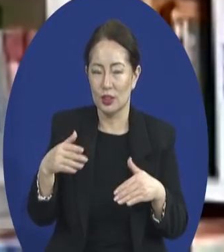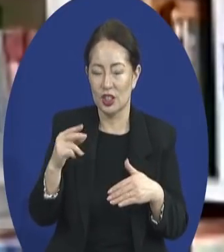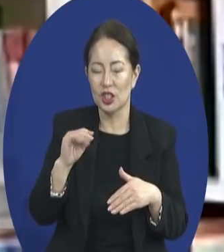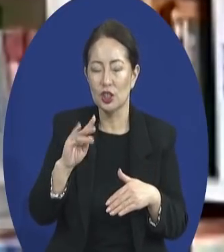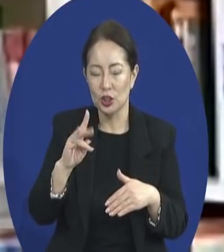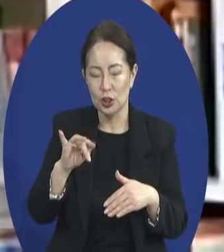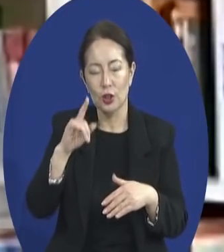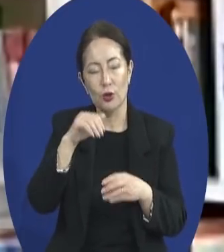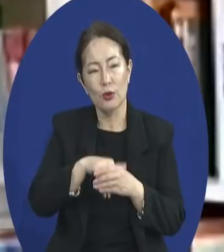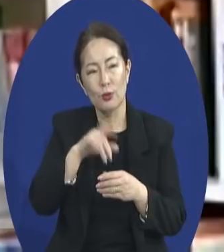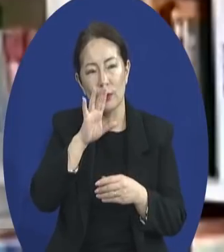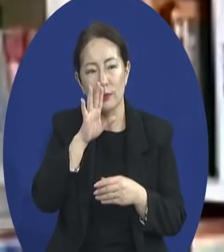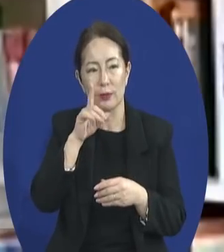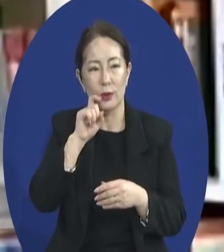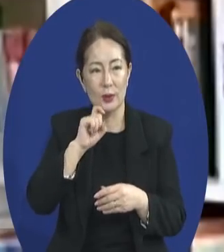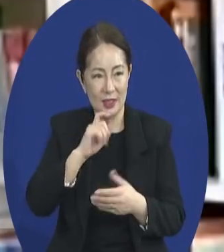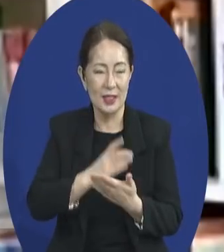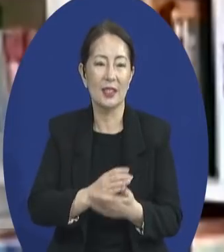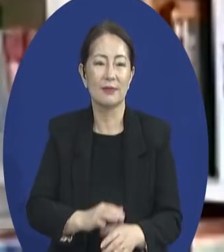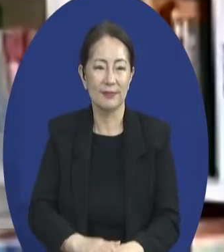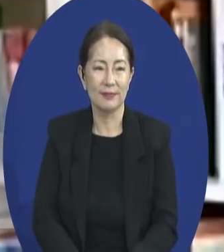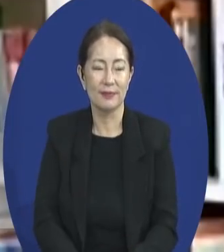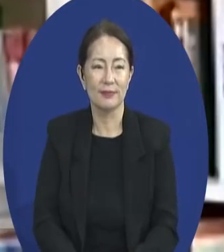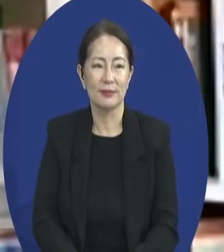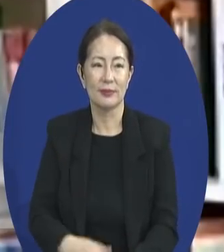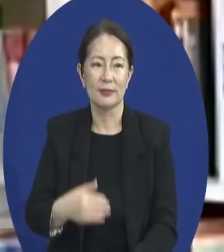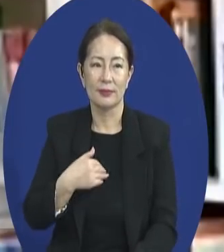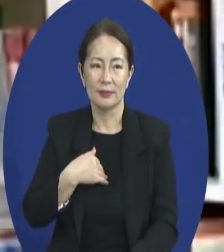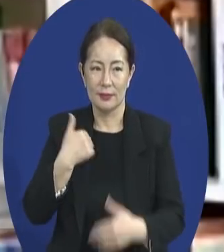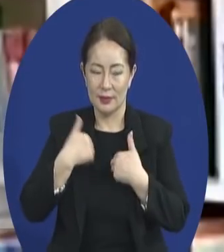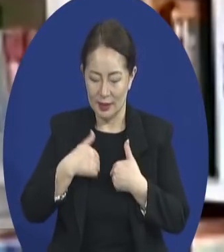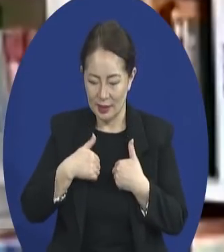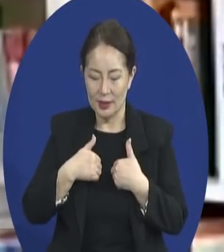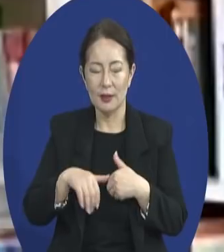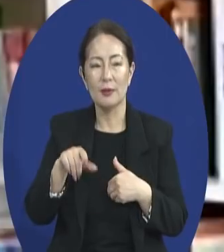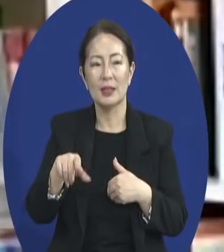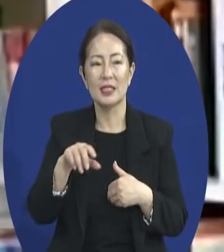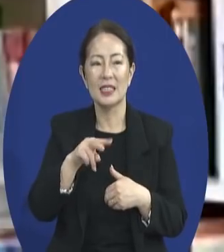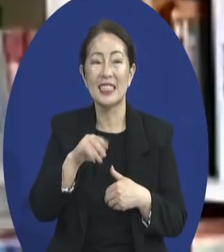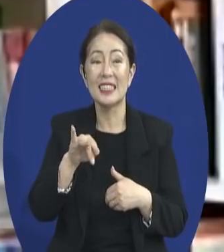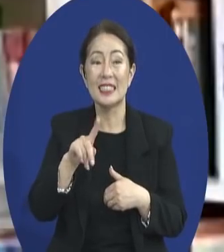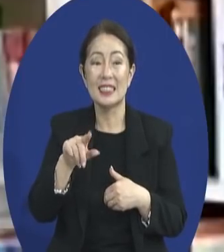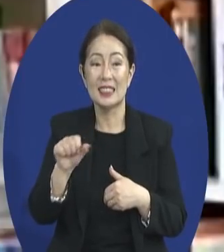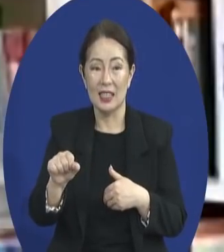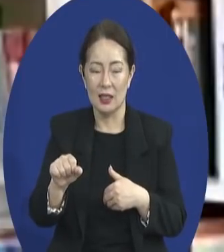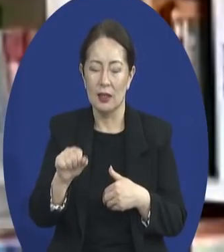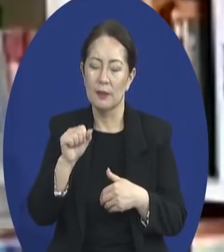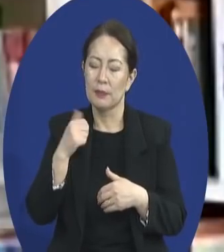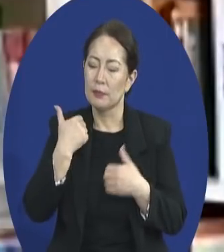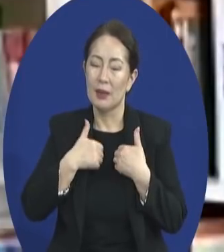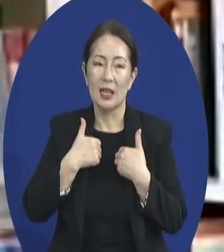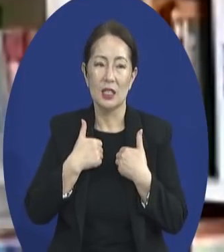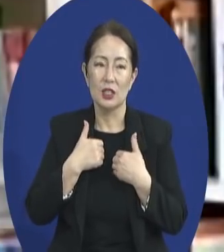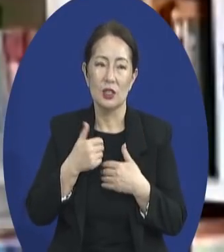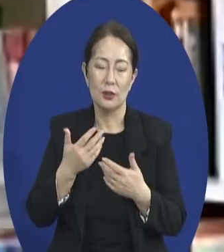бүжигчин болохыг хүсдэг. Миний багшийг Лиза гэдэг. Багш